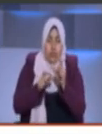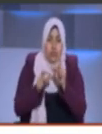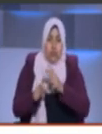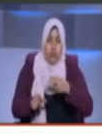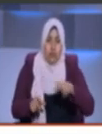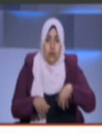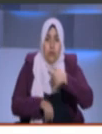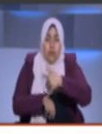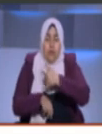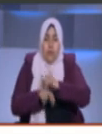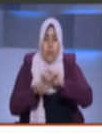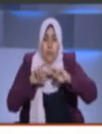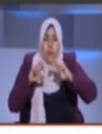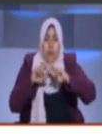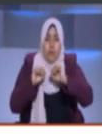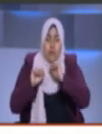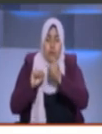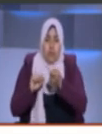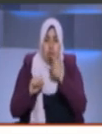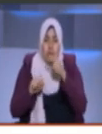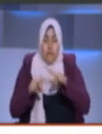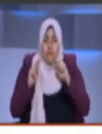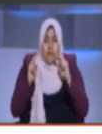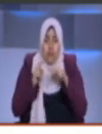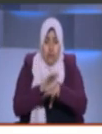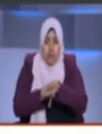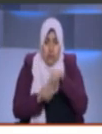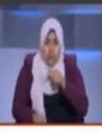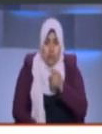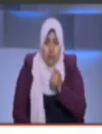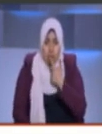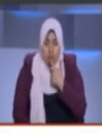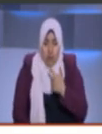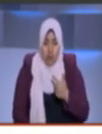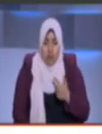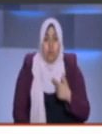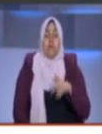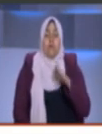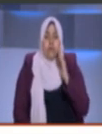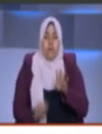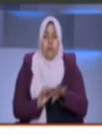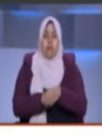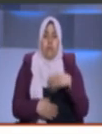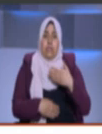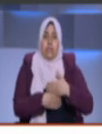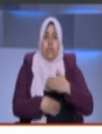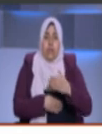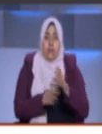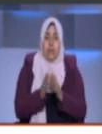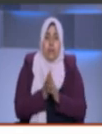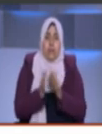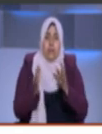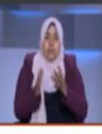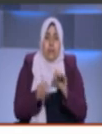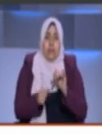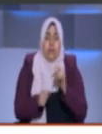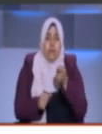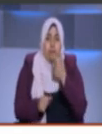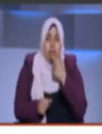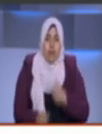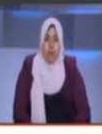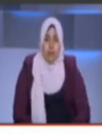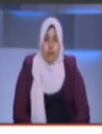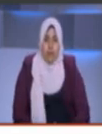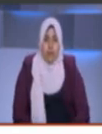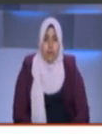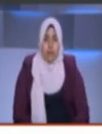المراكز البحوث في العالم لإنتاج هذا اللقاح، أعتقد أنه سيكون هناك تأخير في إنتاج هذا اللقاح.